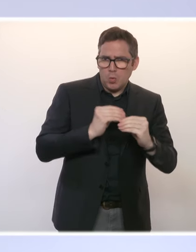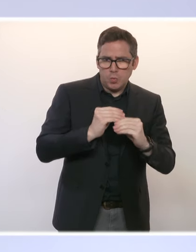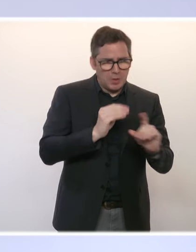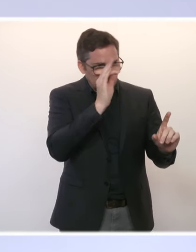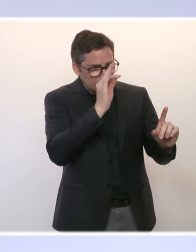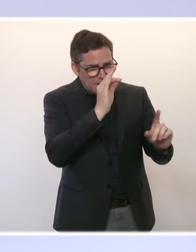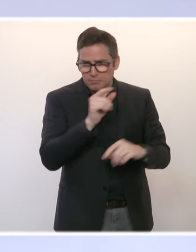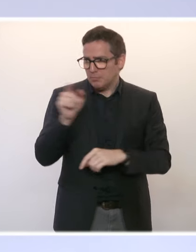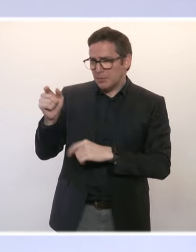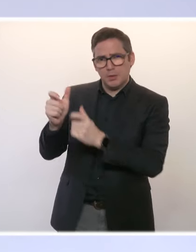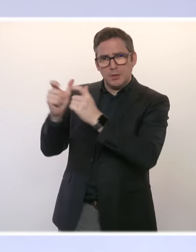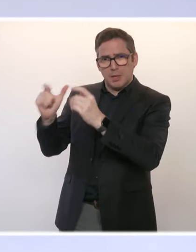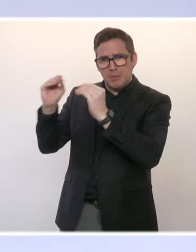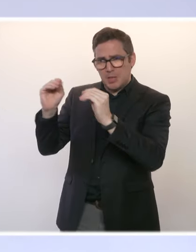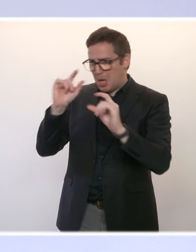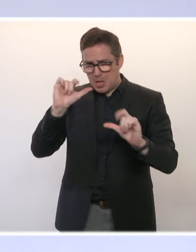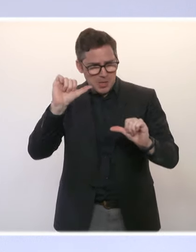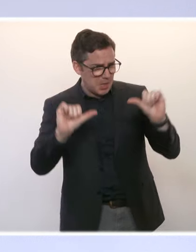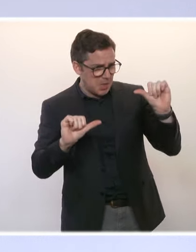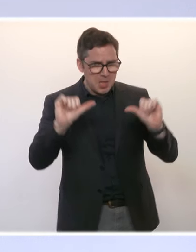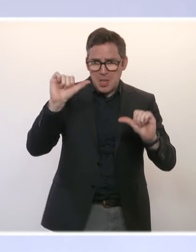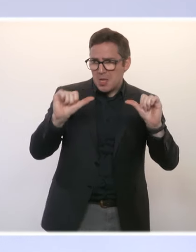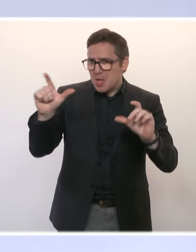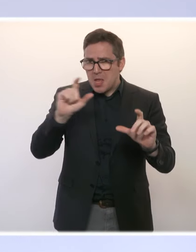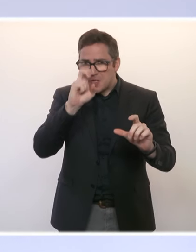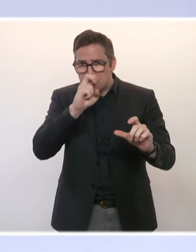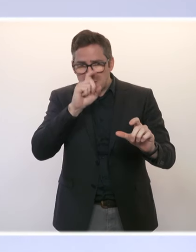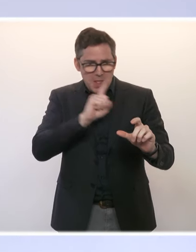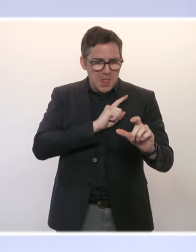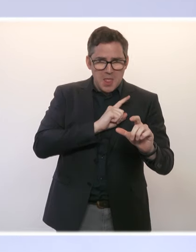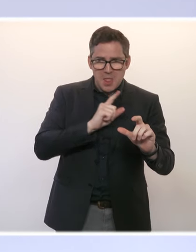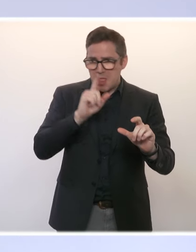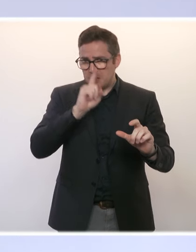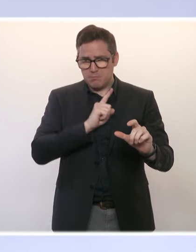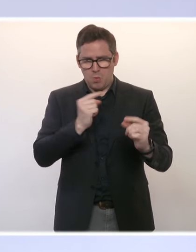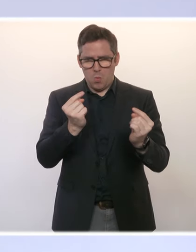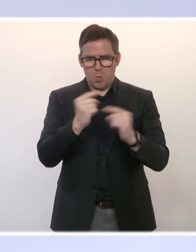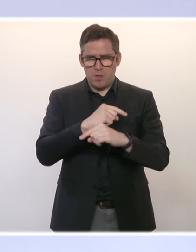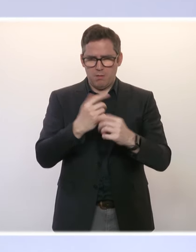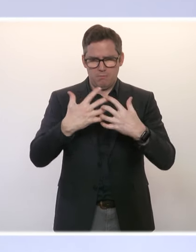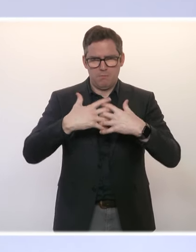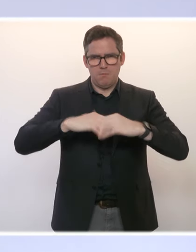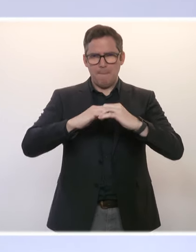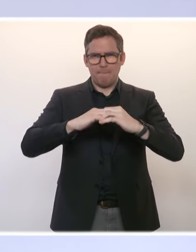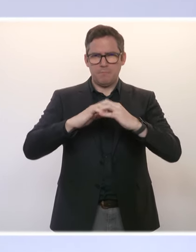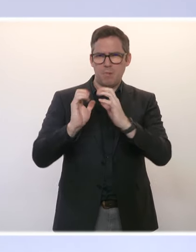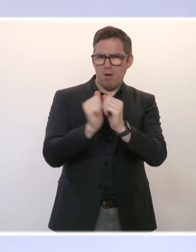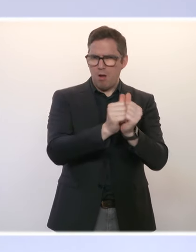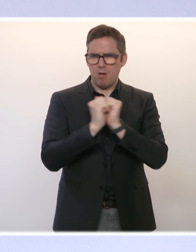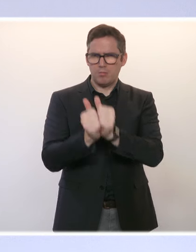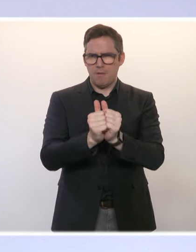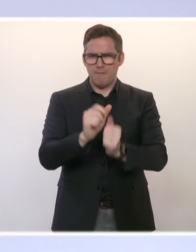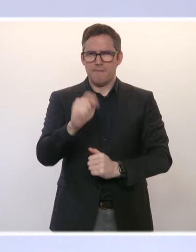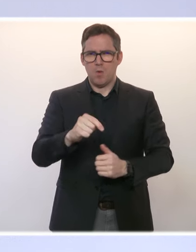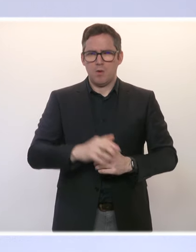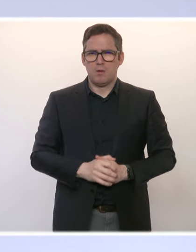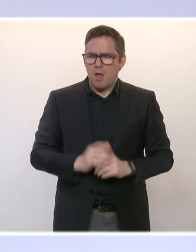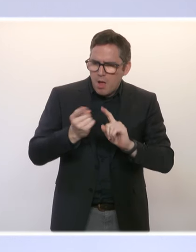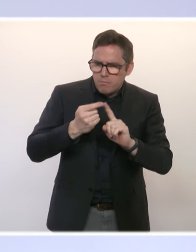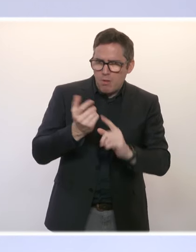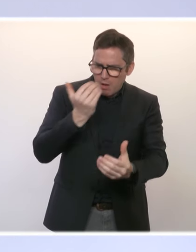agricole. Ils voudraient ouvrir des fractures là où il devrait y avoir de l'unité et de la fierté nationale. Quand il s'agit de se nourrir, nous